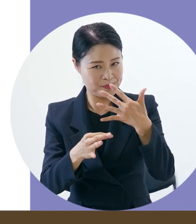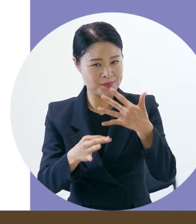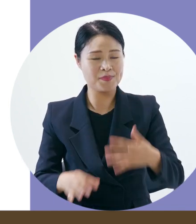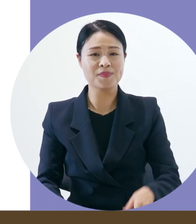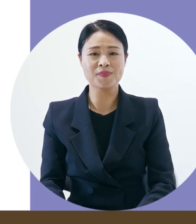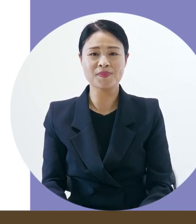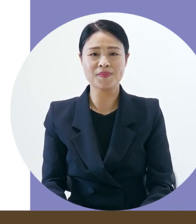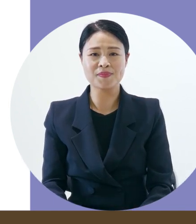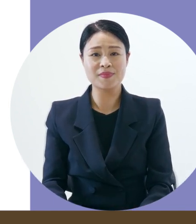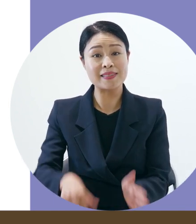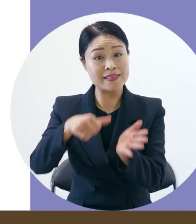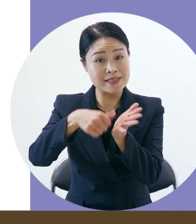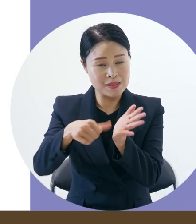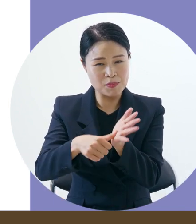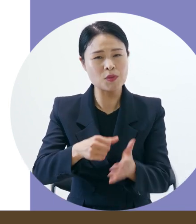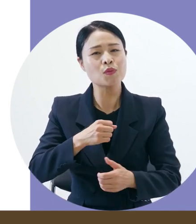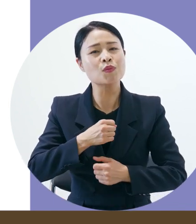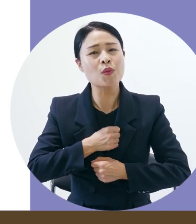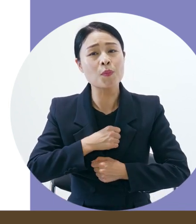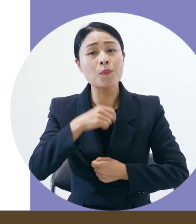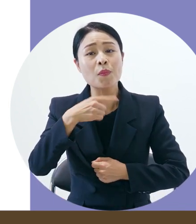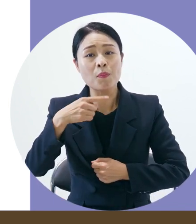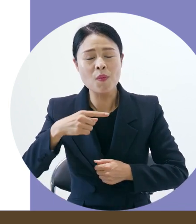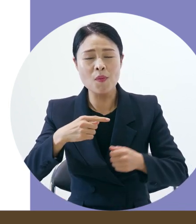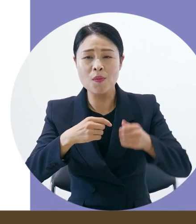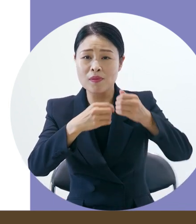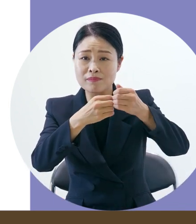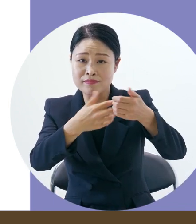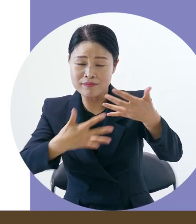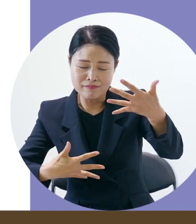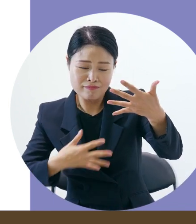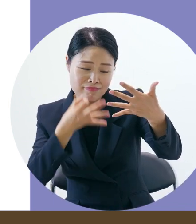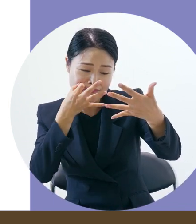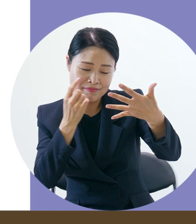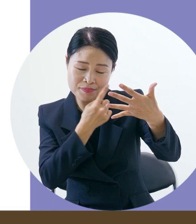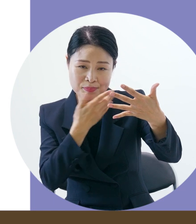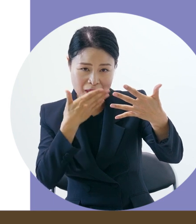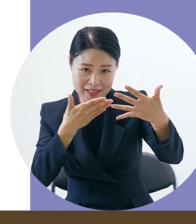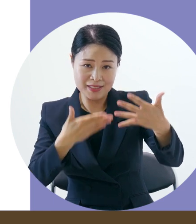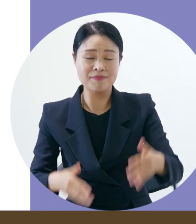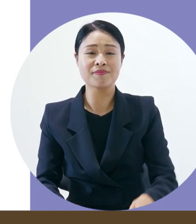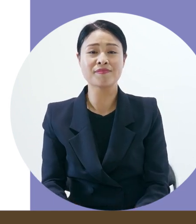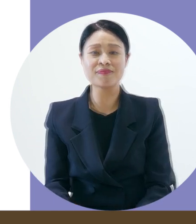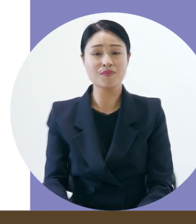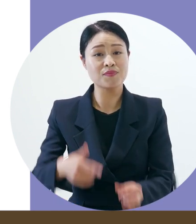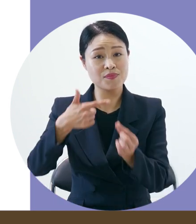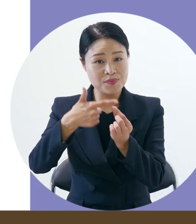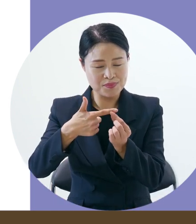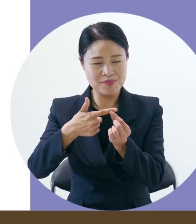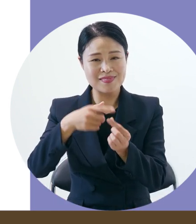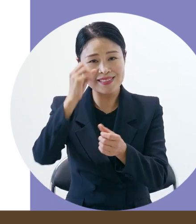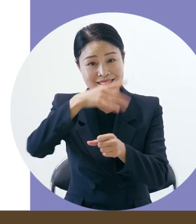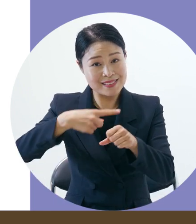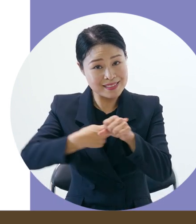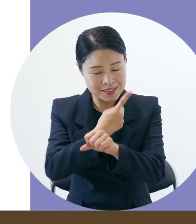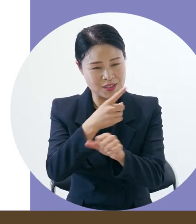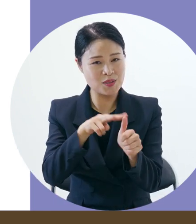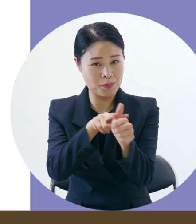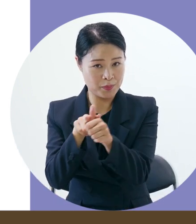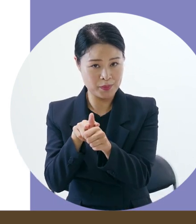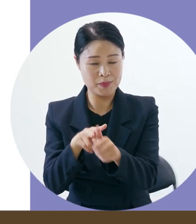사용상의 주의사항. 제품을 사용할 때 주의해야 하는 내용을 확인할 수 있습니다. 여섯